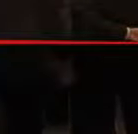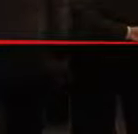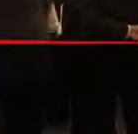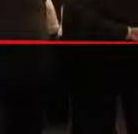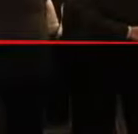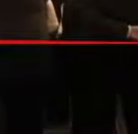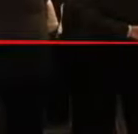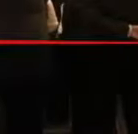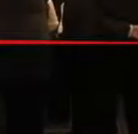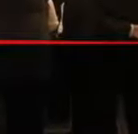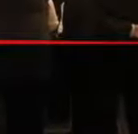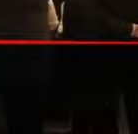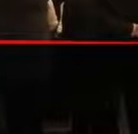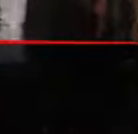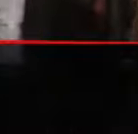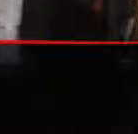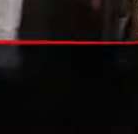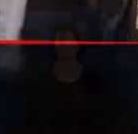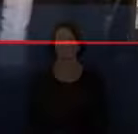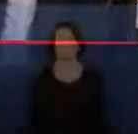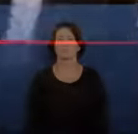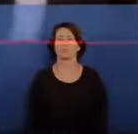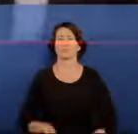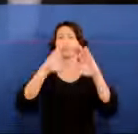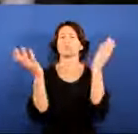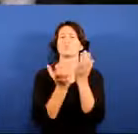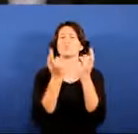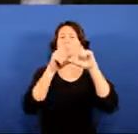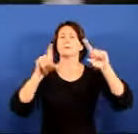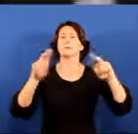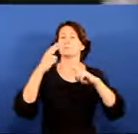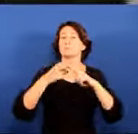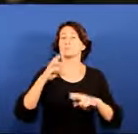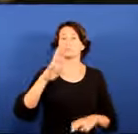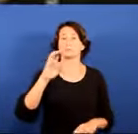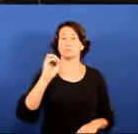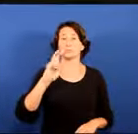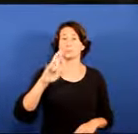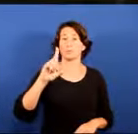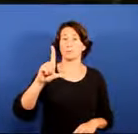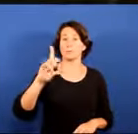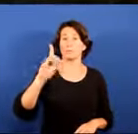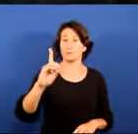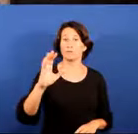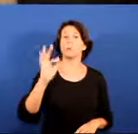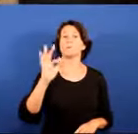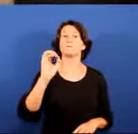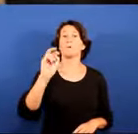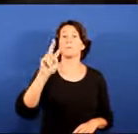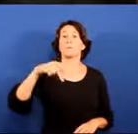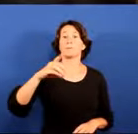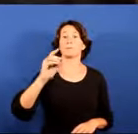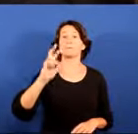Txekiar Errepublika, Norvegia eta abar, 30 bat lagunek osatu duten World Foundry Organization